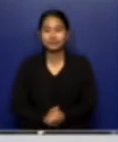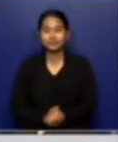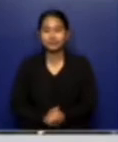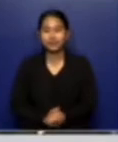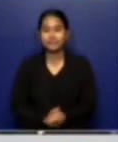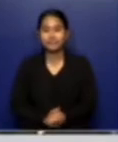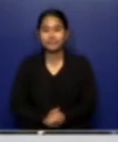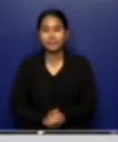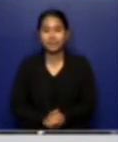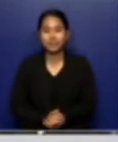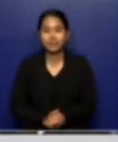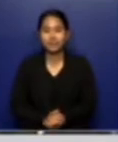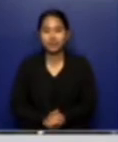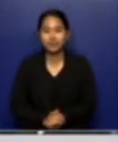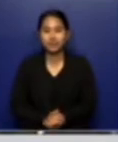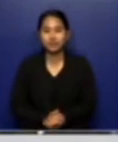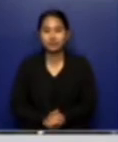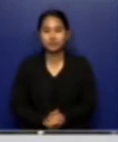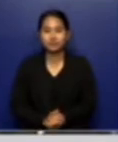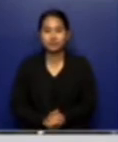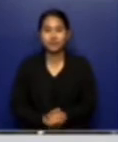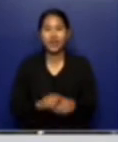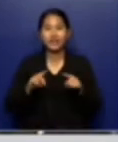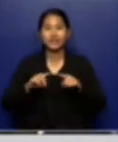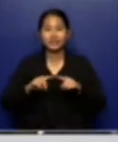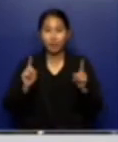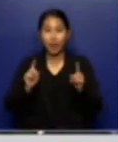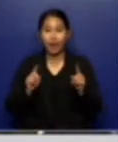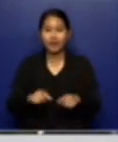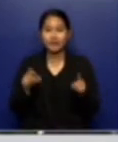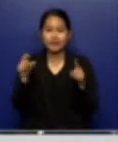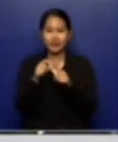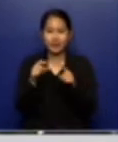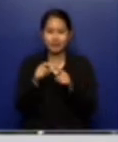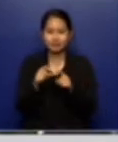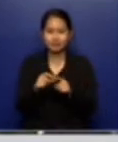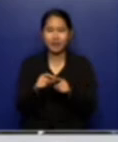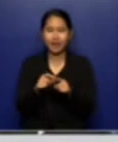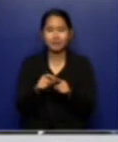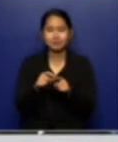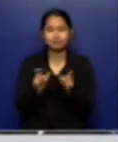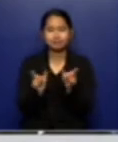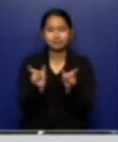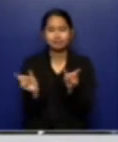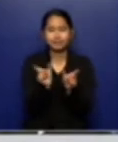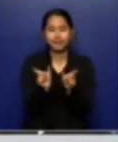ทแต่ตัดพอพานสระอารอเรือสระอาเหลือ12ล้านท่านประธาน